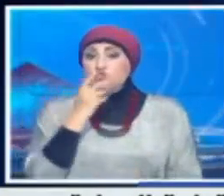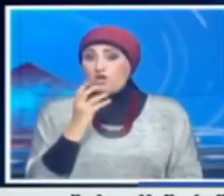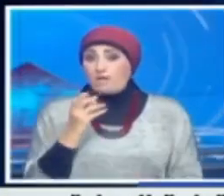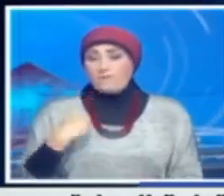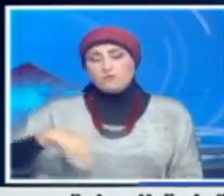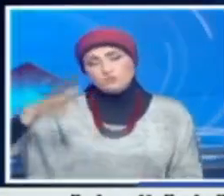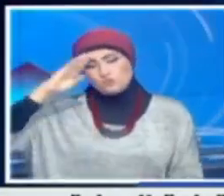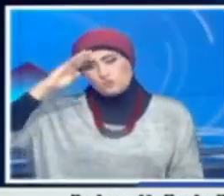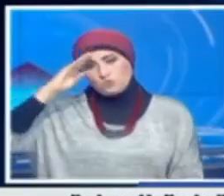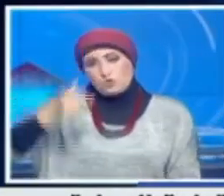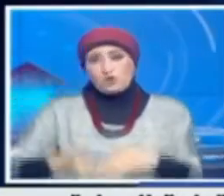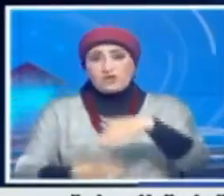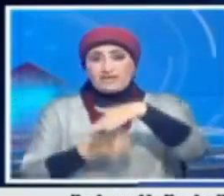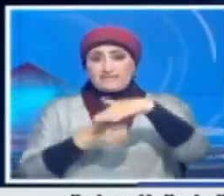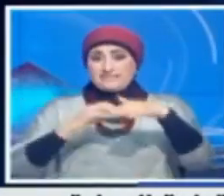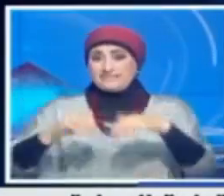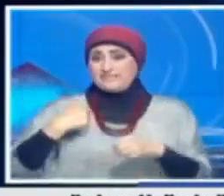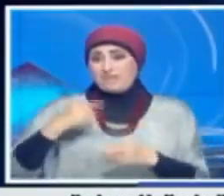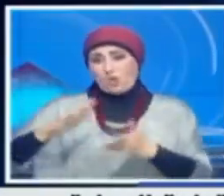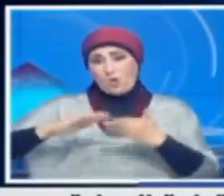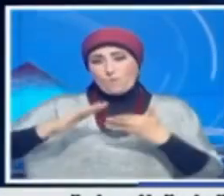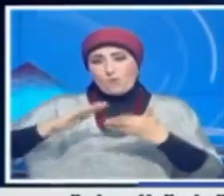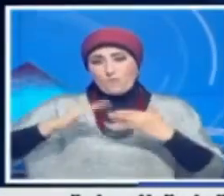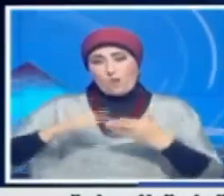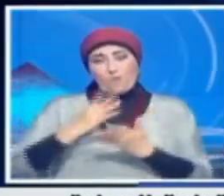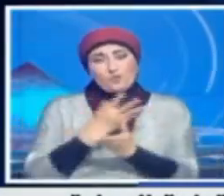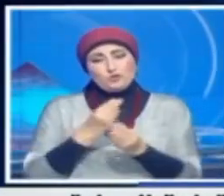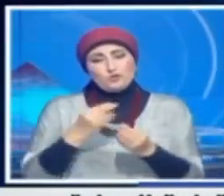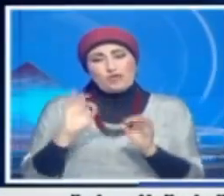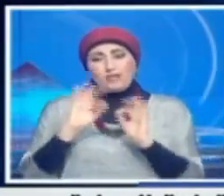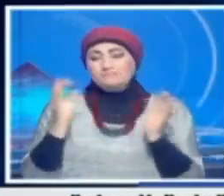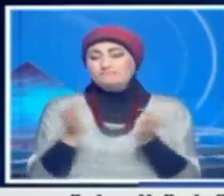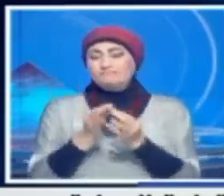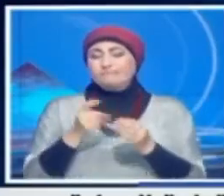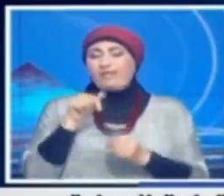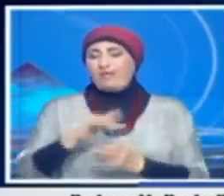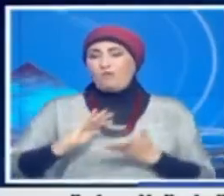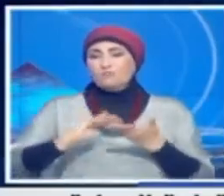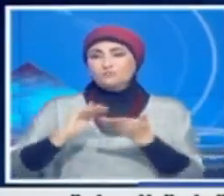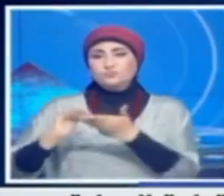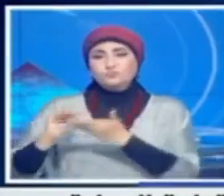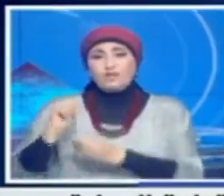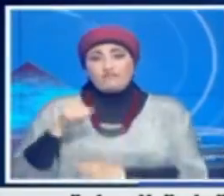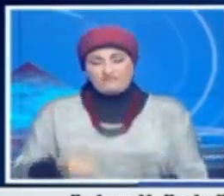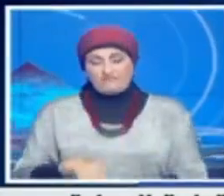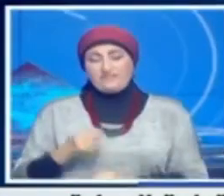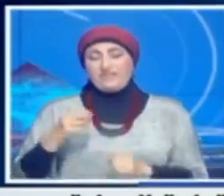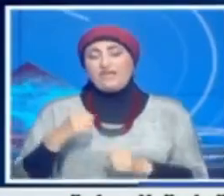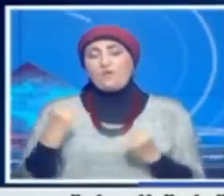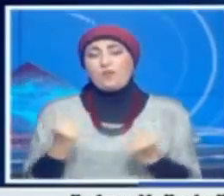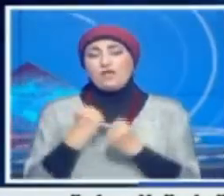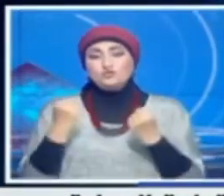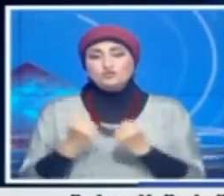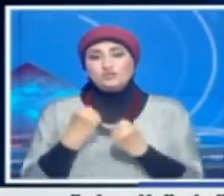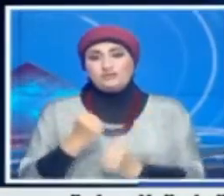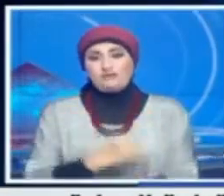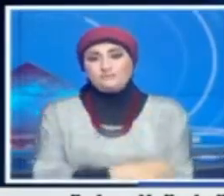إلى الرئيس السيسي على رعاية سيادته الدائمة لتلك المنحة ولمختلف الفعاليات